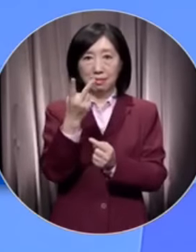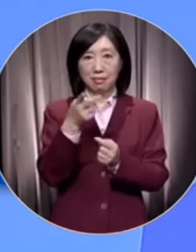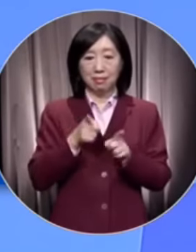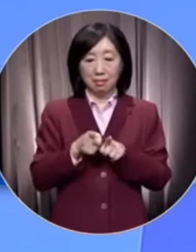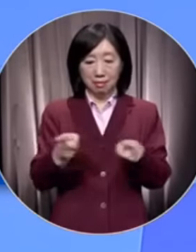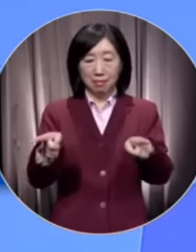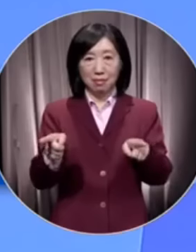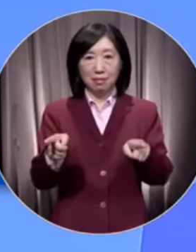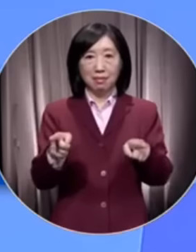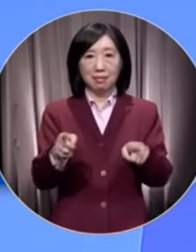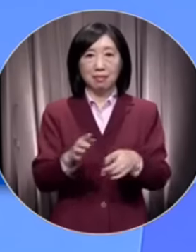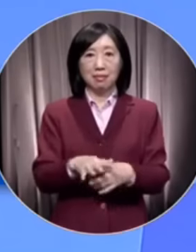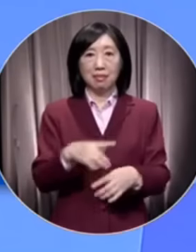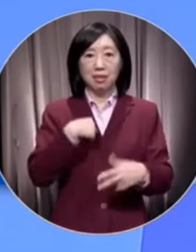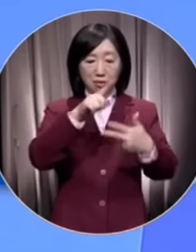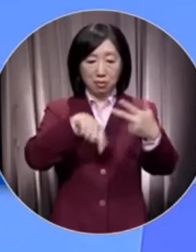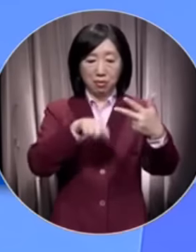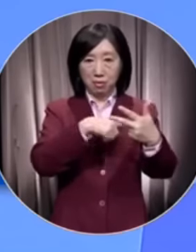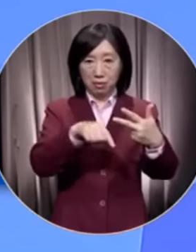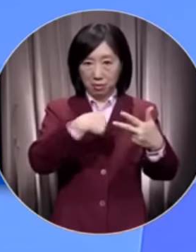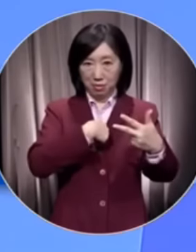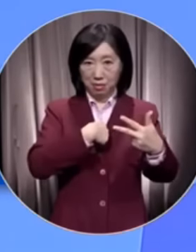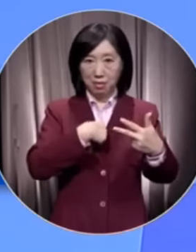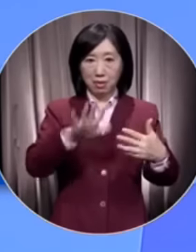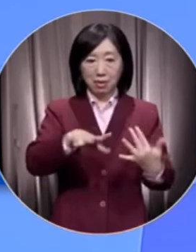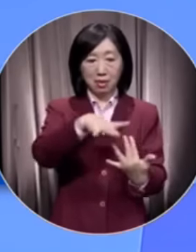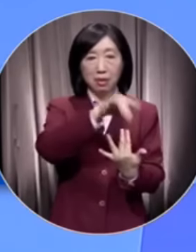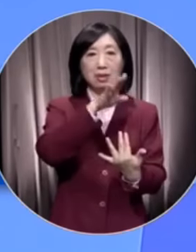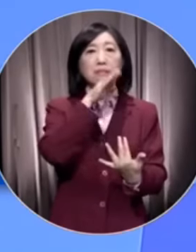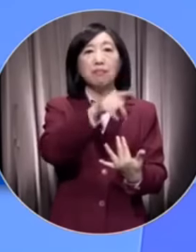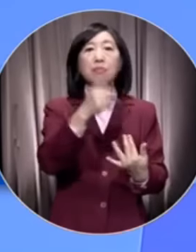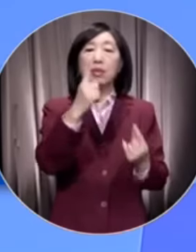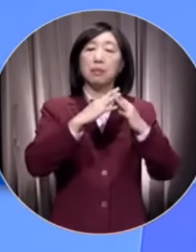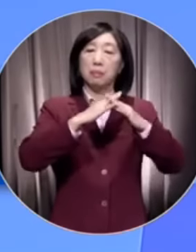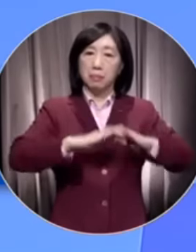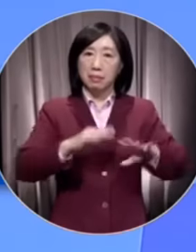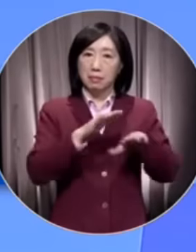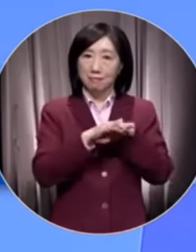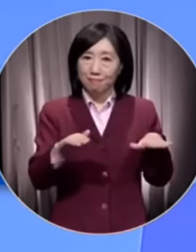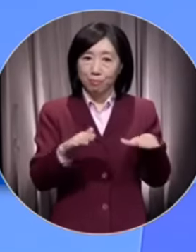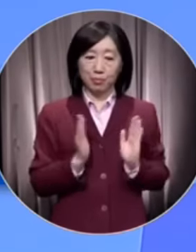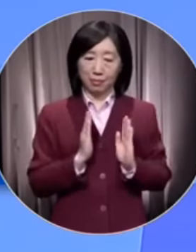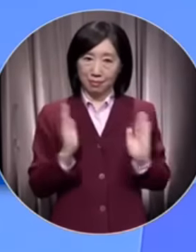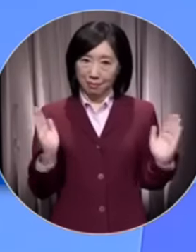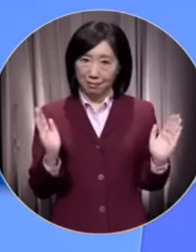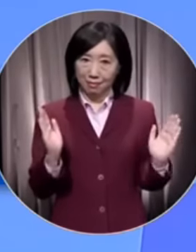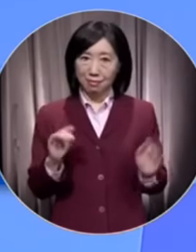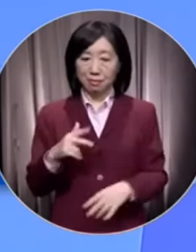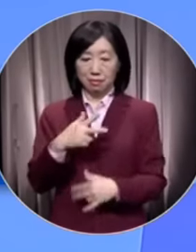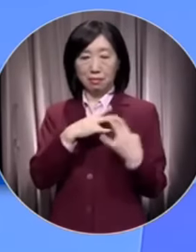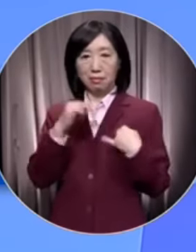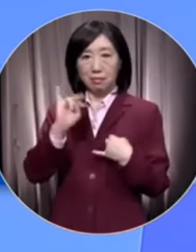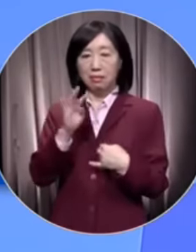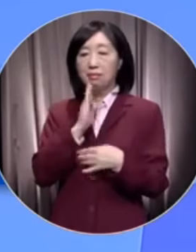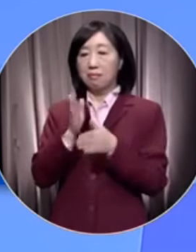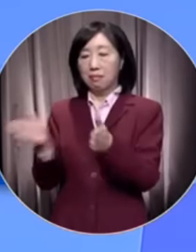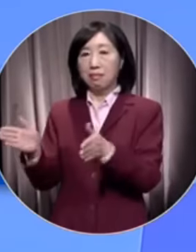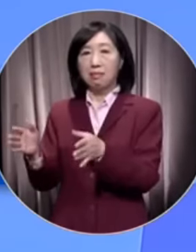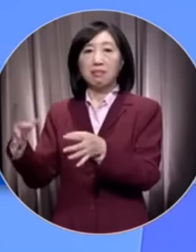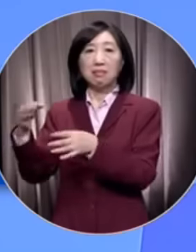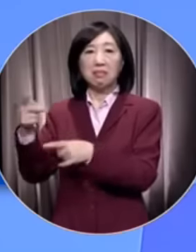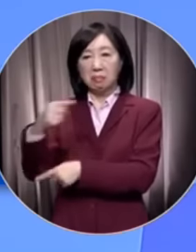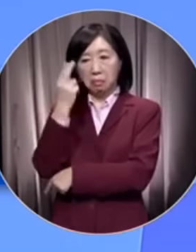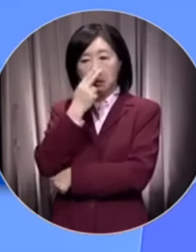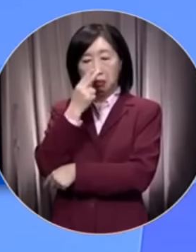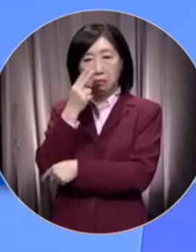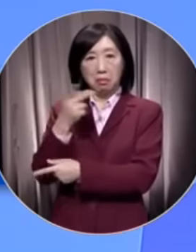伦选择的是稳定，选择的是开放，蔡主席选择的是冒进，也